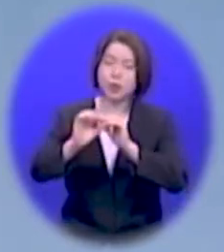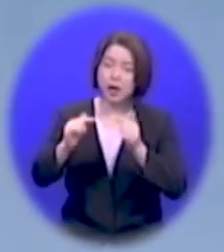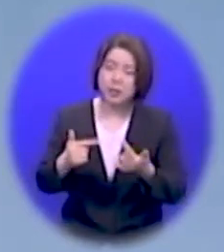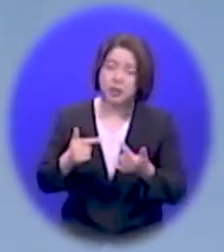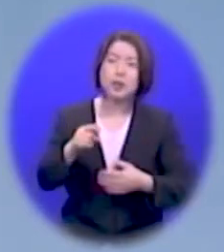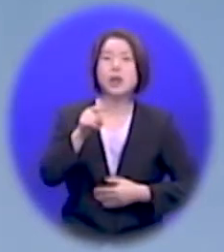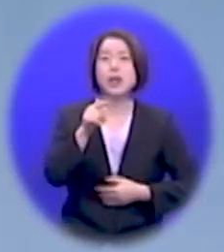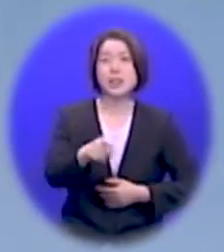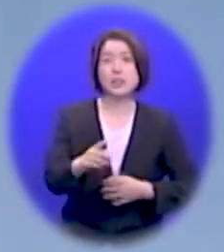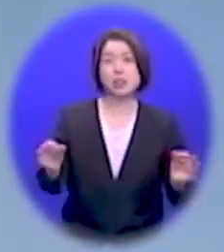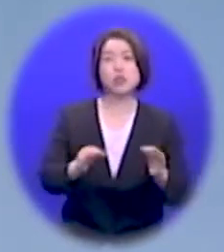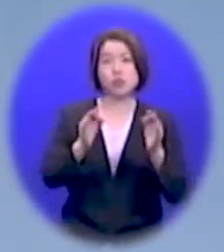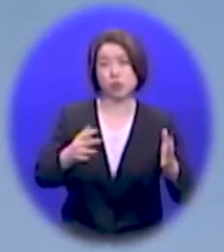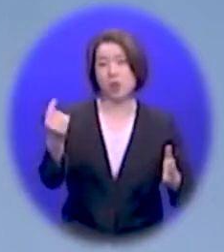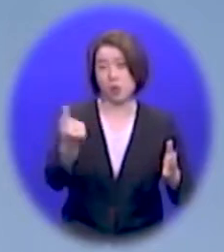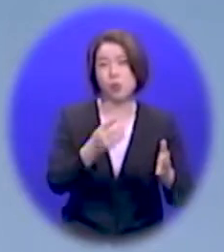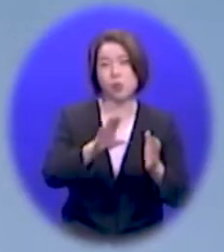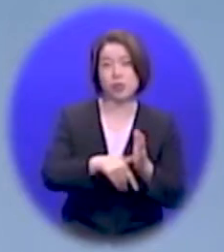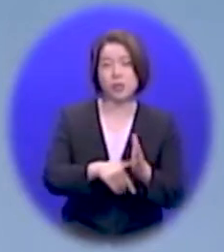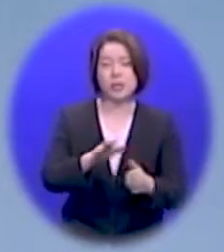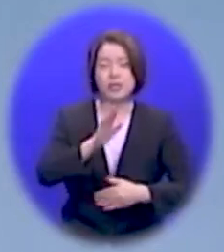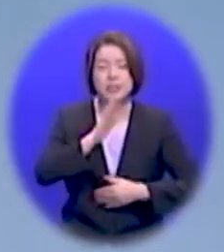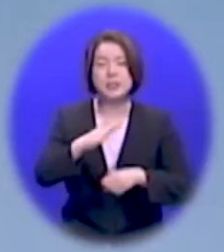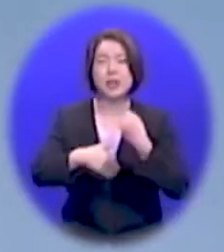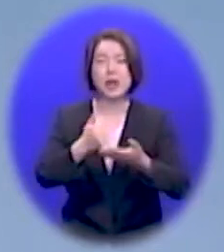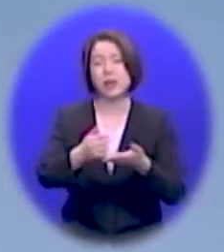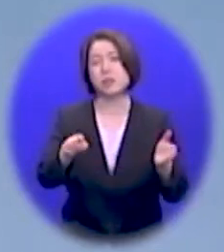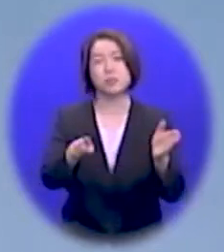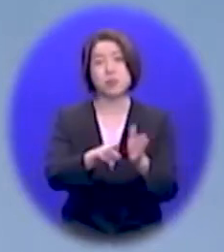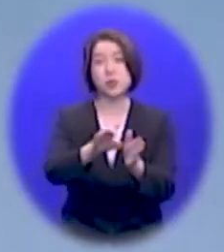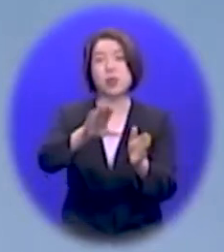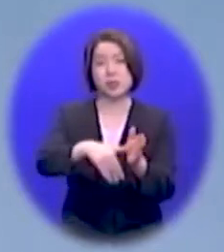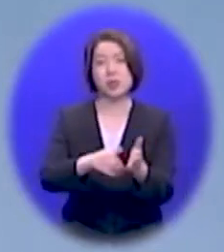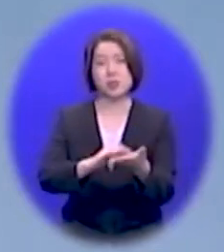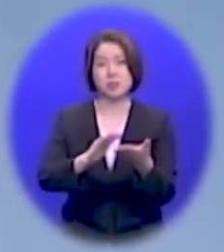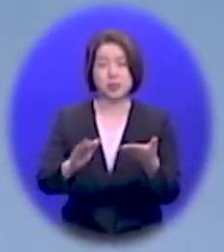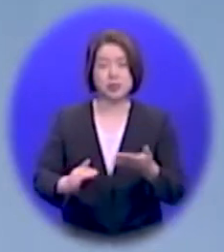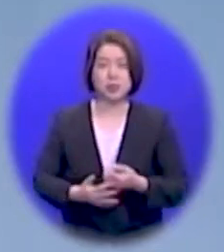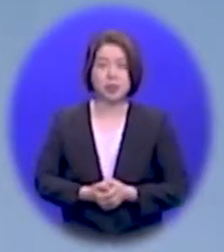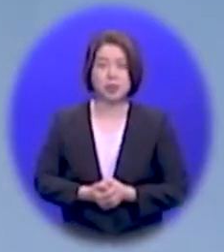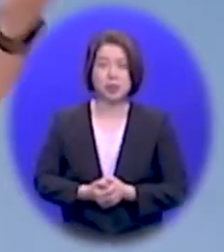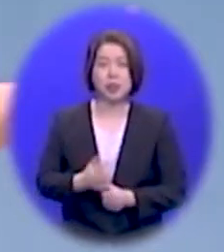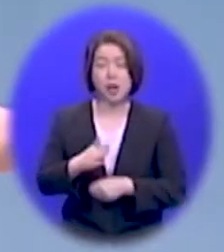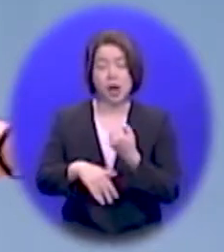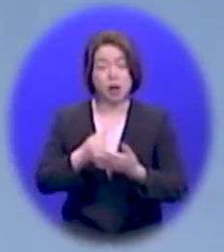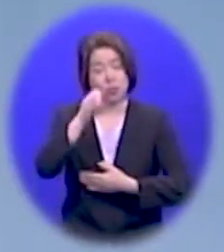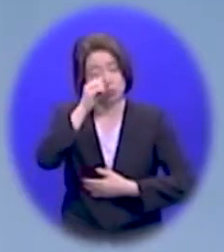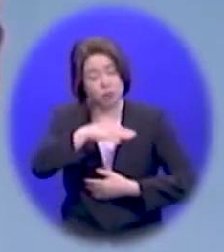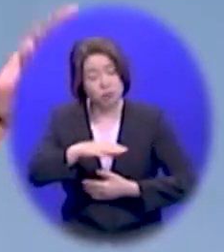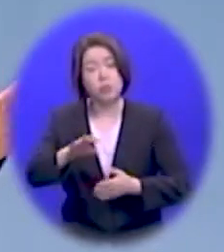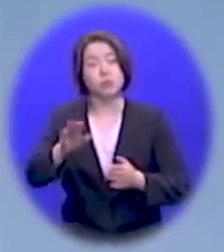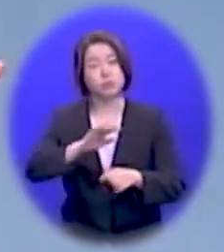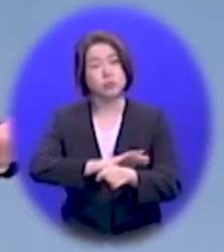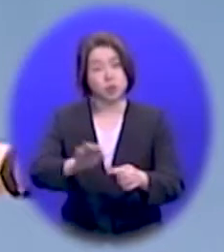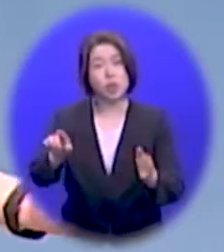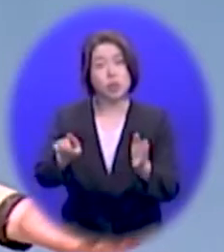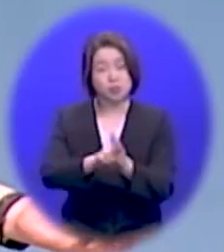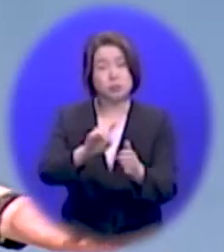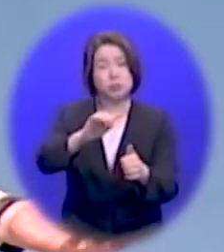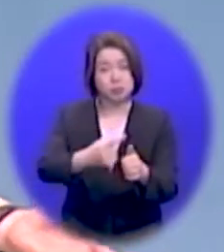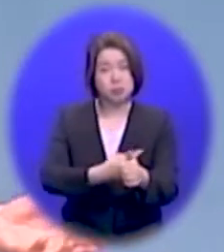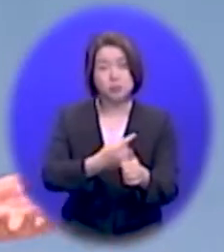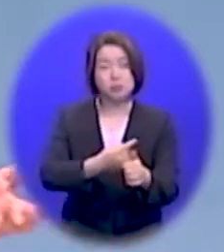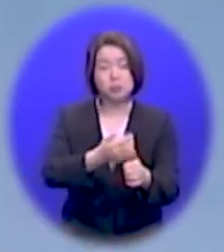순간이 그 때가 진짜 하나님을 믿어야 될 테니까 하나님이 그냥 믿어 지는데 하나님을 믿는 게 뭐